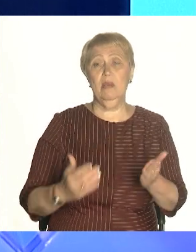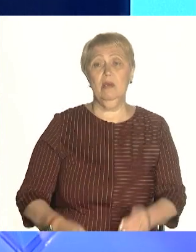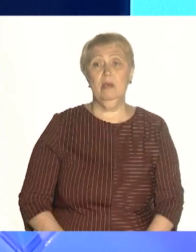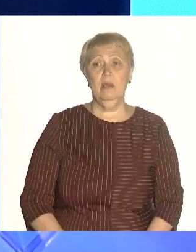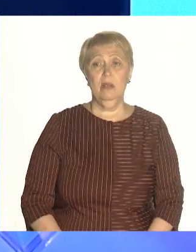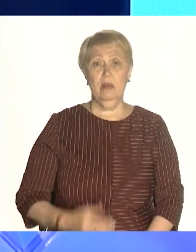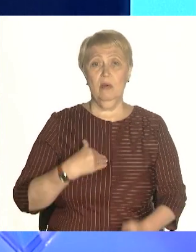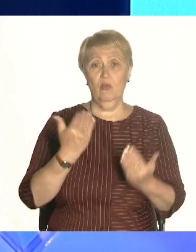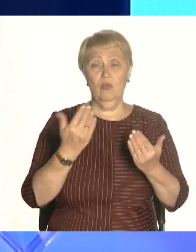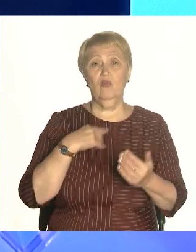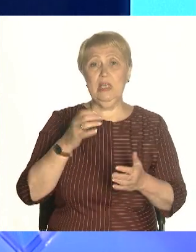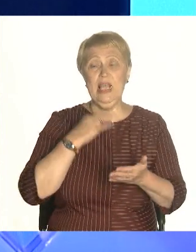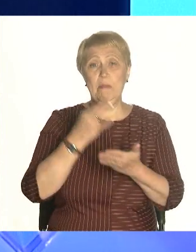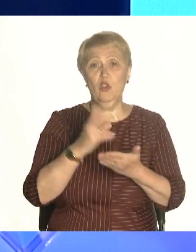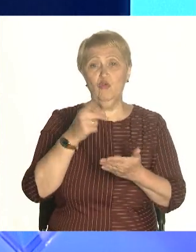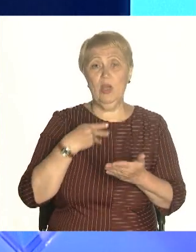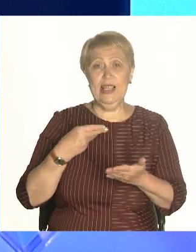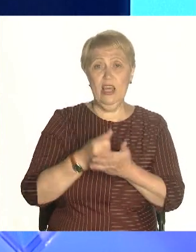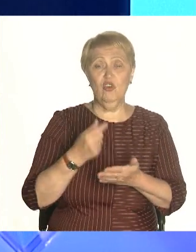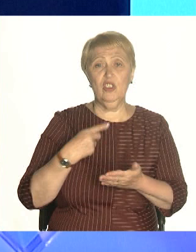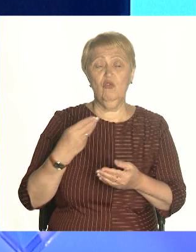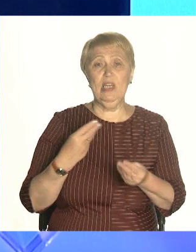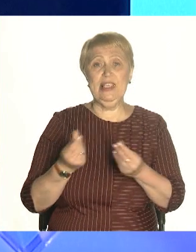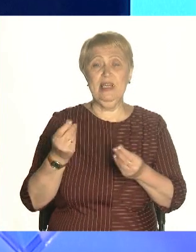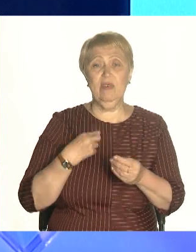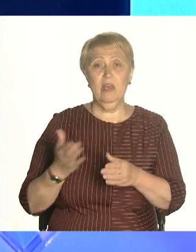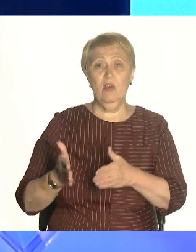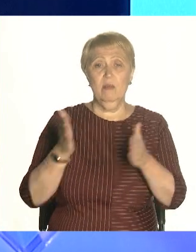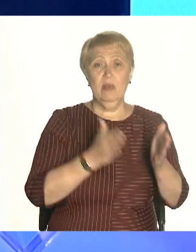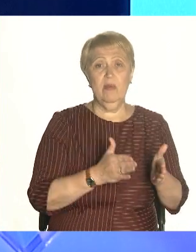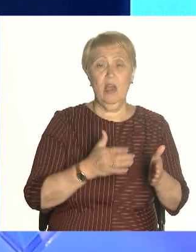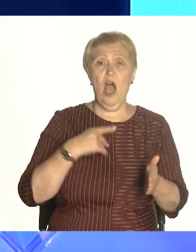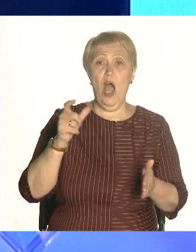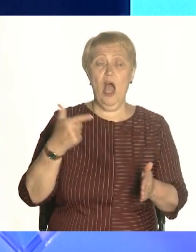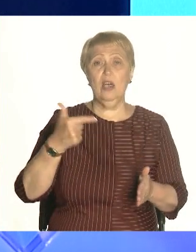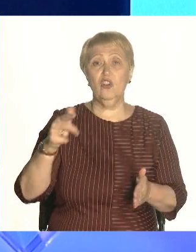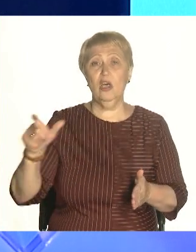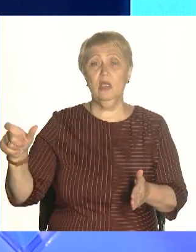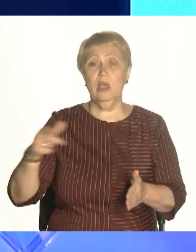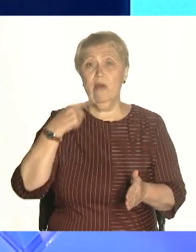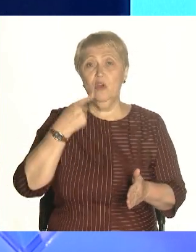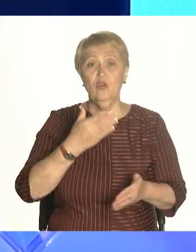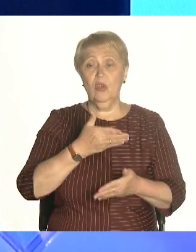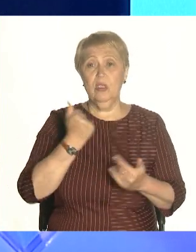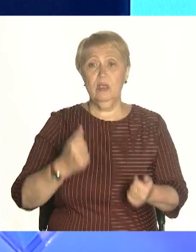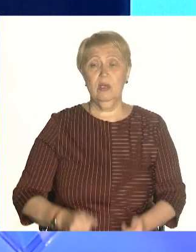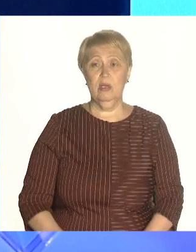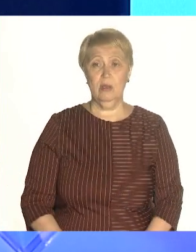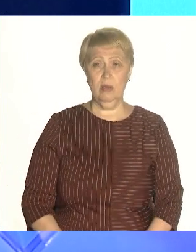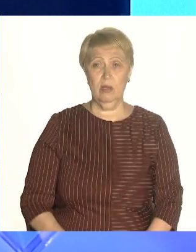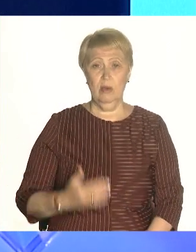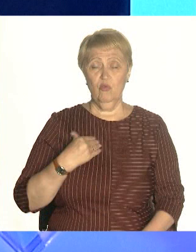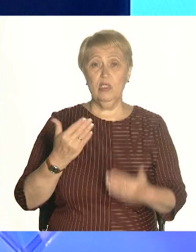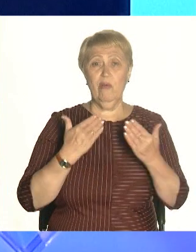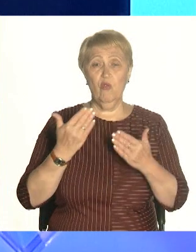денежные средства, но гражданин говорит, мне ничего не поступало. Тот представляет скриншоты, то есть в ходе этой